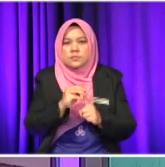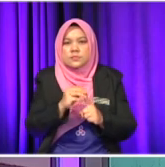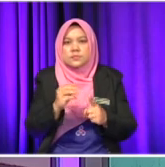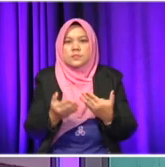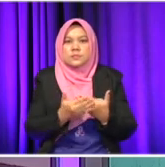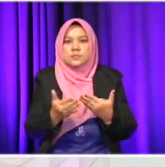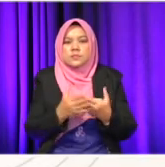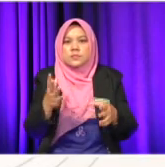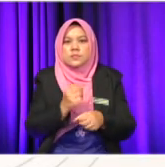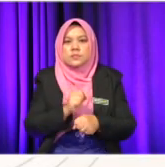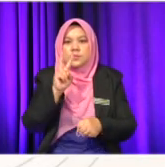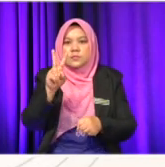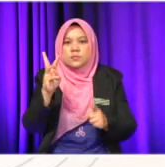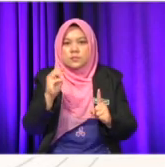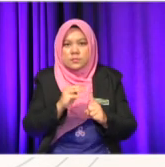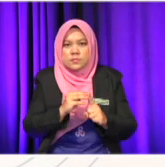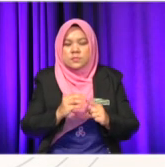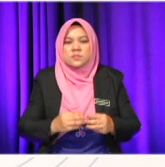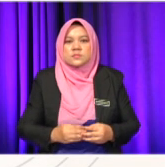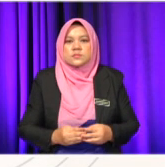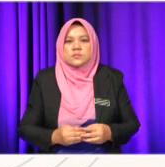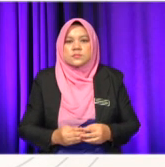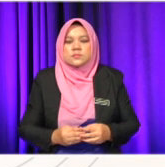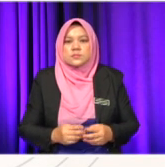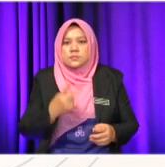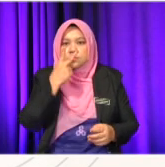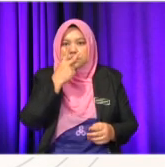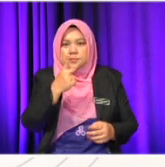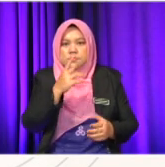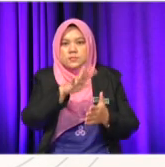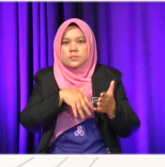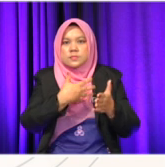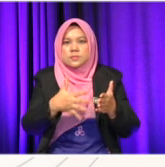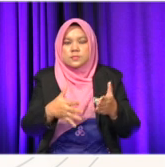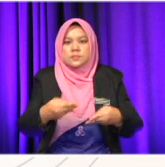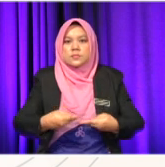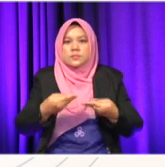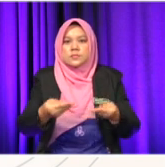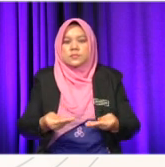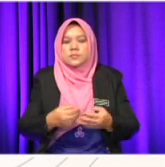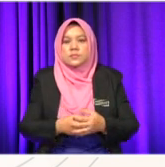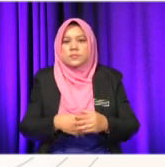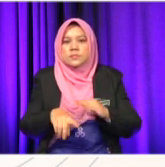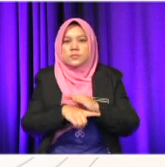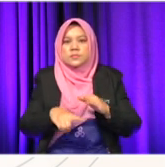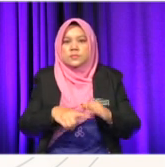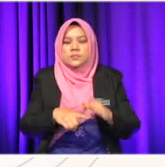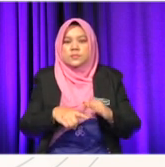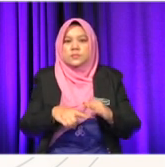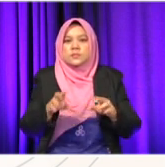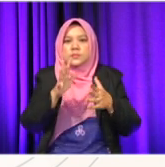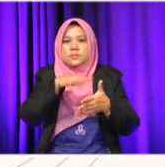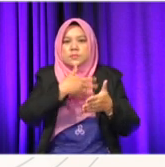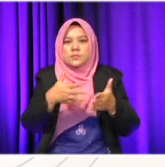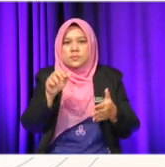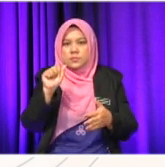kamu Nak dapat dua mereka Oke kita tengok jadwal yang diberi berdasarkan jadwal itu yang